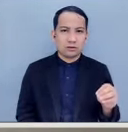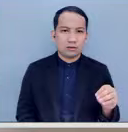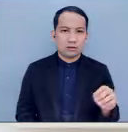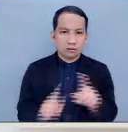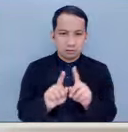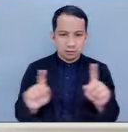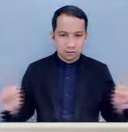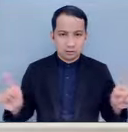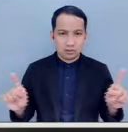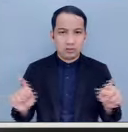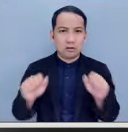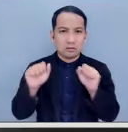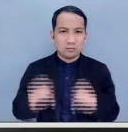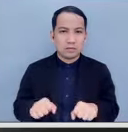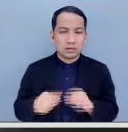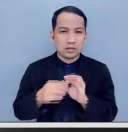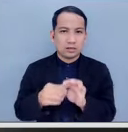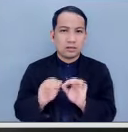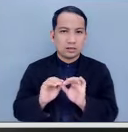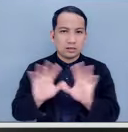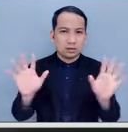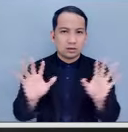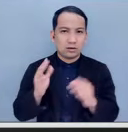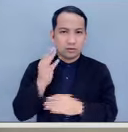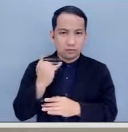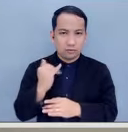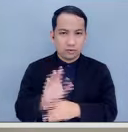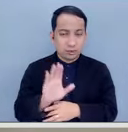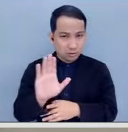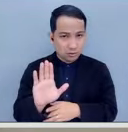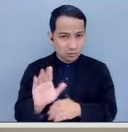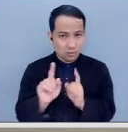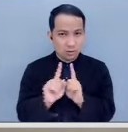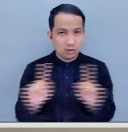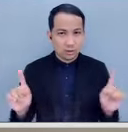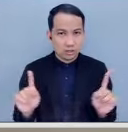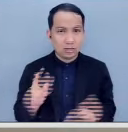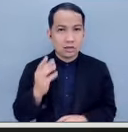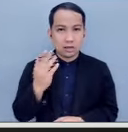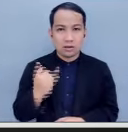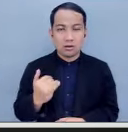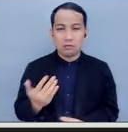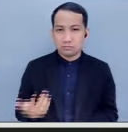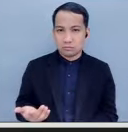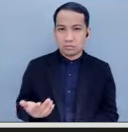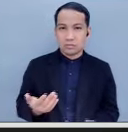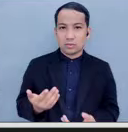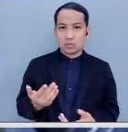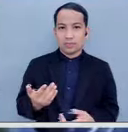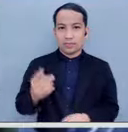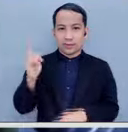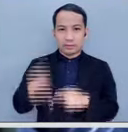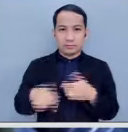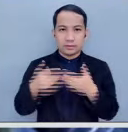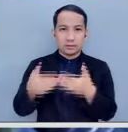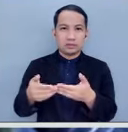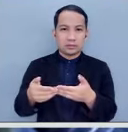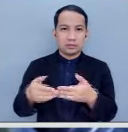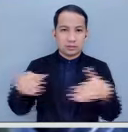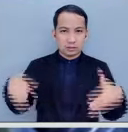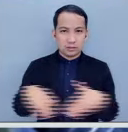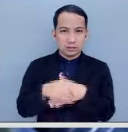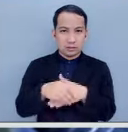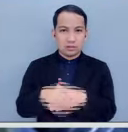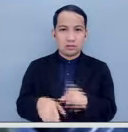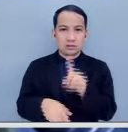Pwede niyo namang linawin kung bakit nga ba kayo nagkahiwalay At bakit hindi na matutuloy ang kasal at ano